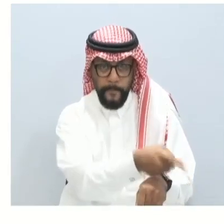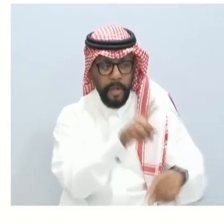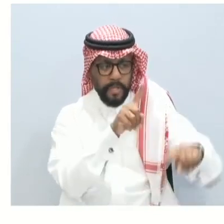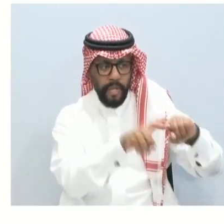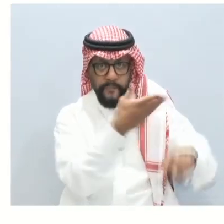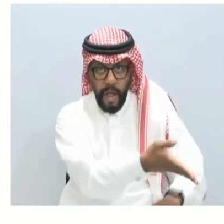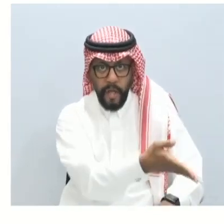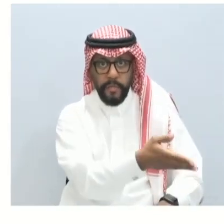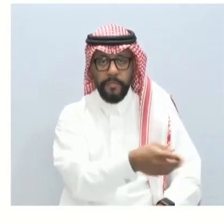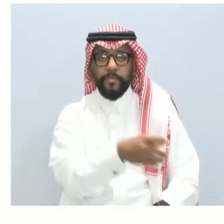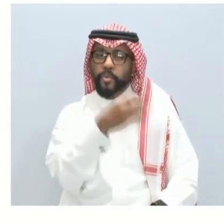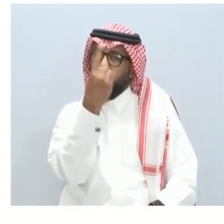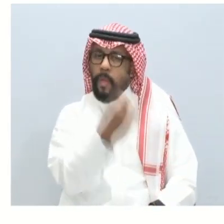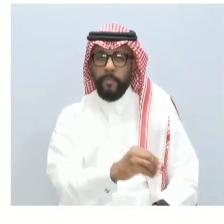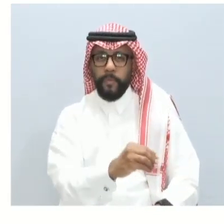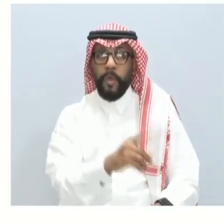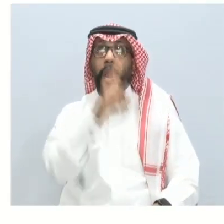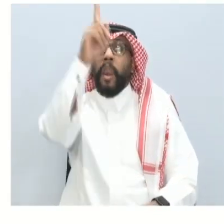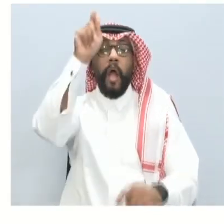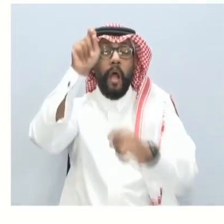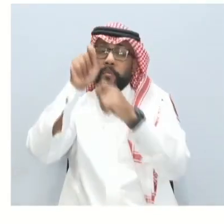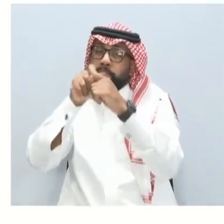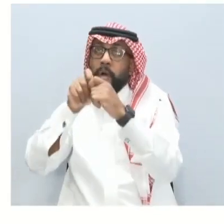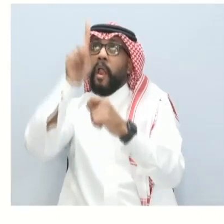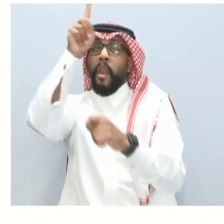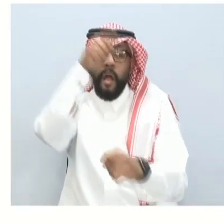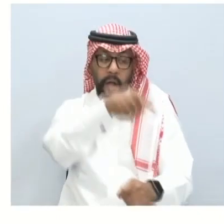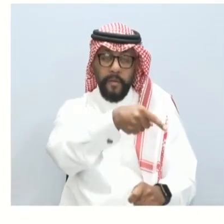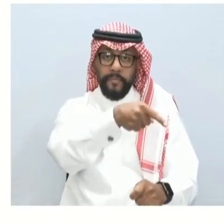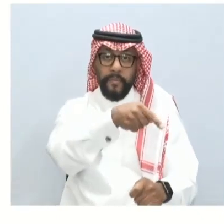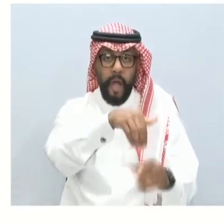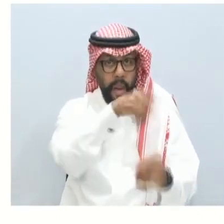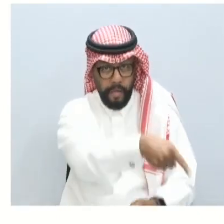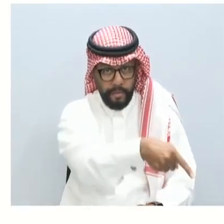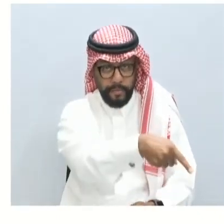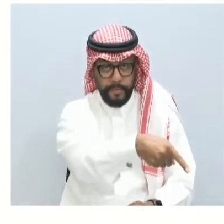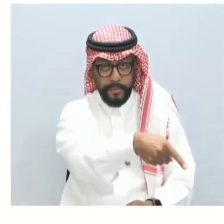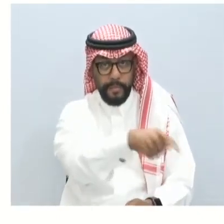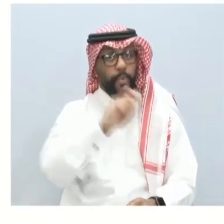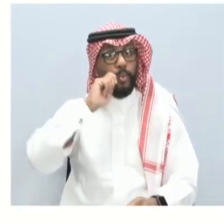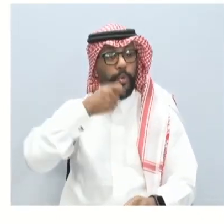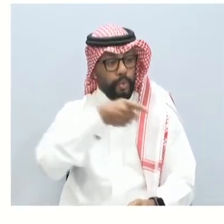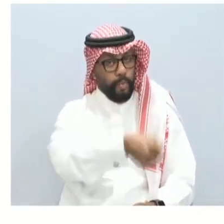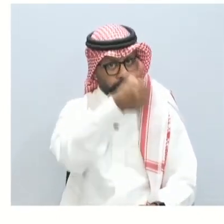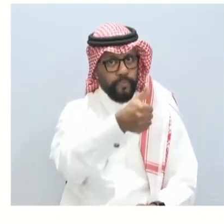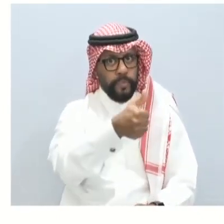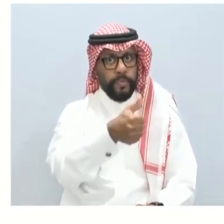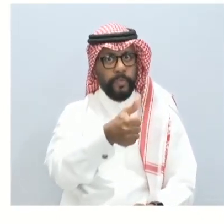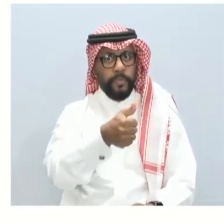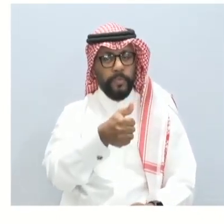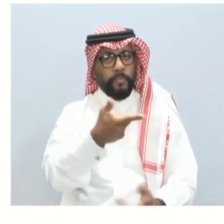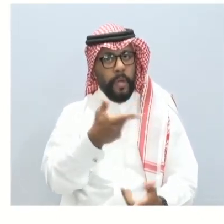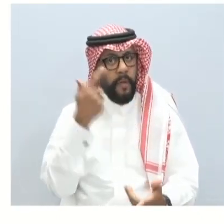خلقك من تراب ثم من نطفه ثم سواك رجلا فهذا الان كيف عرفنا انه كفر الشك